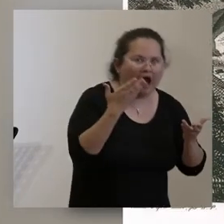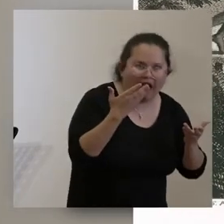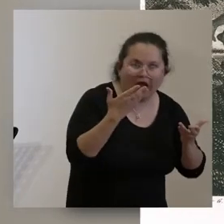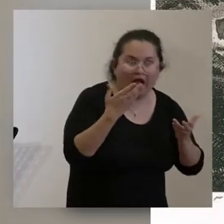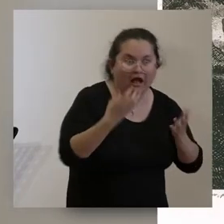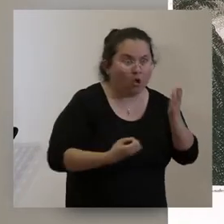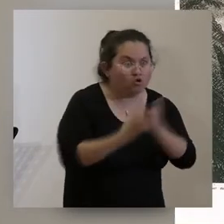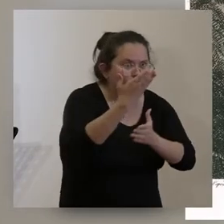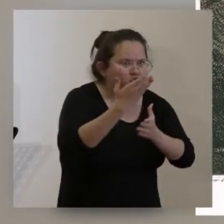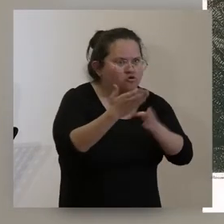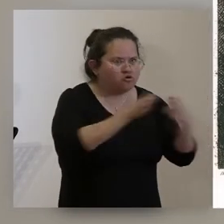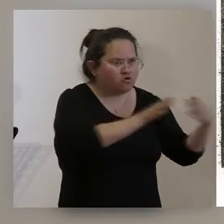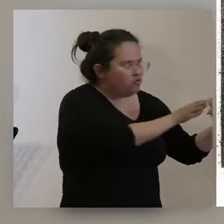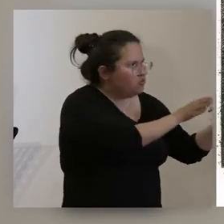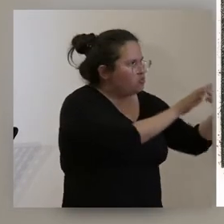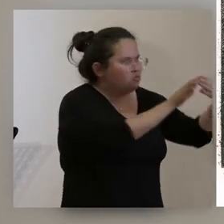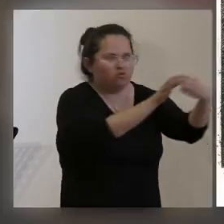Vous remarquerez que